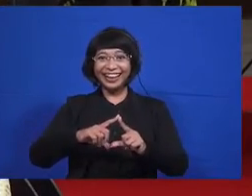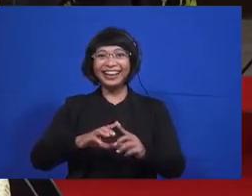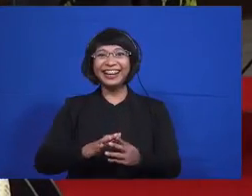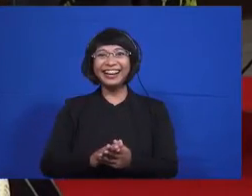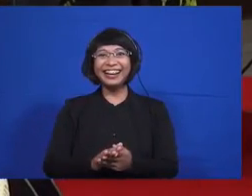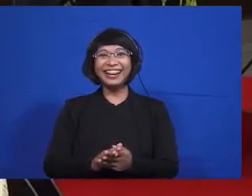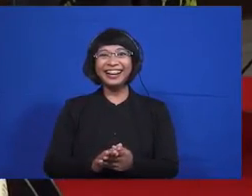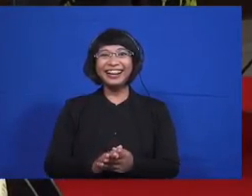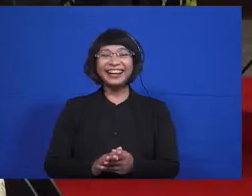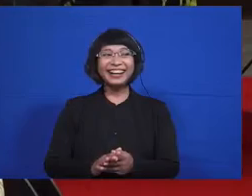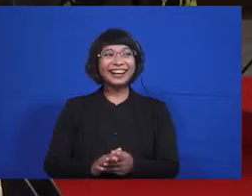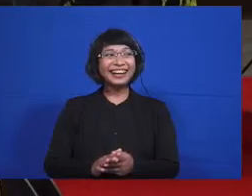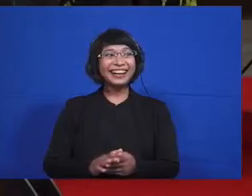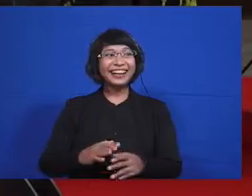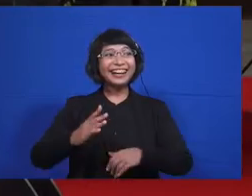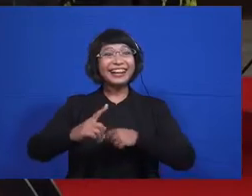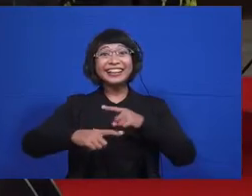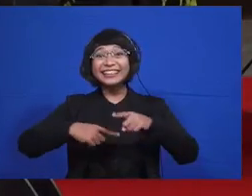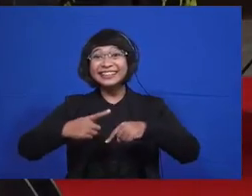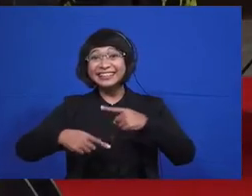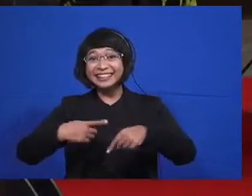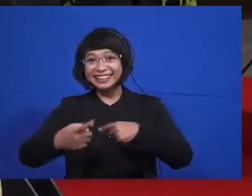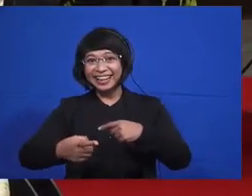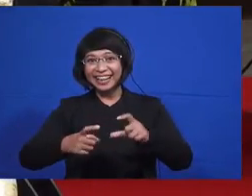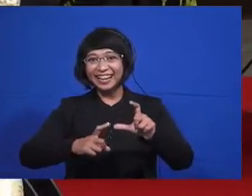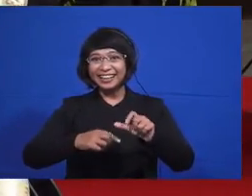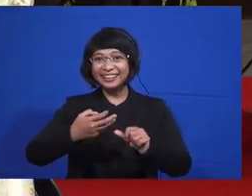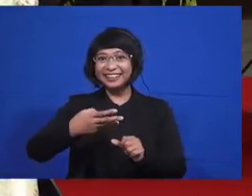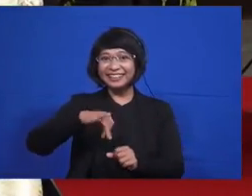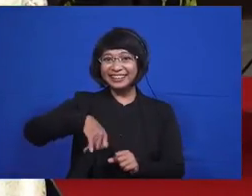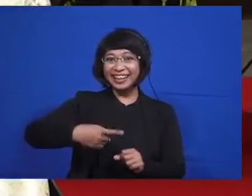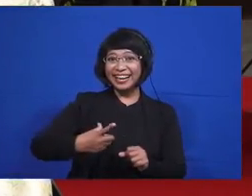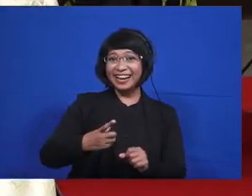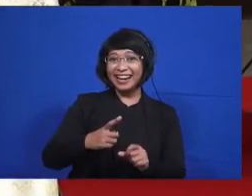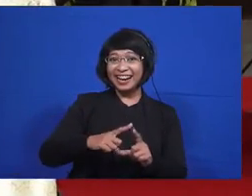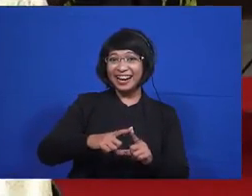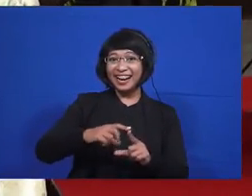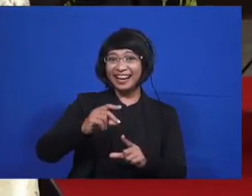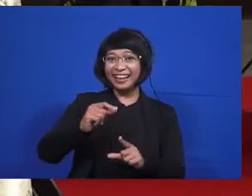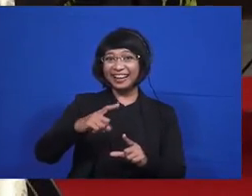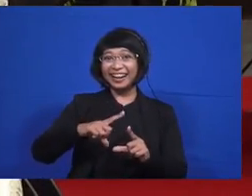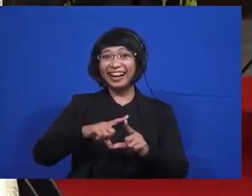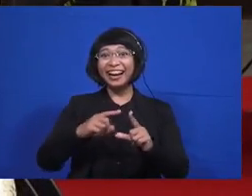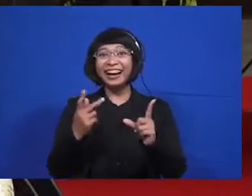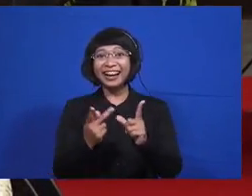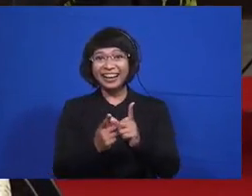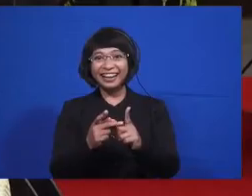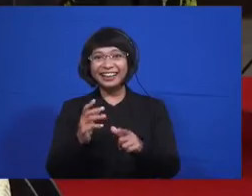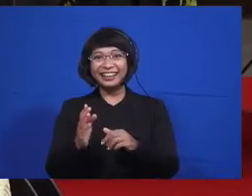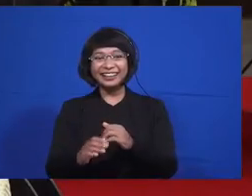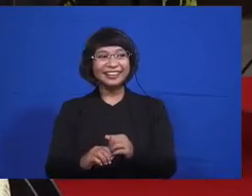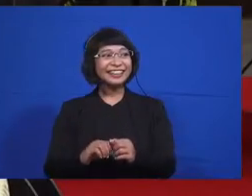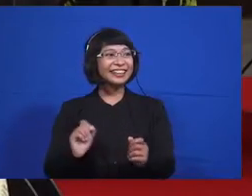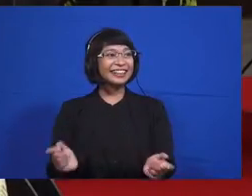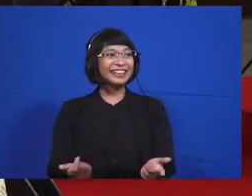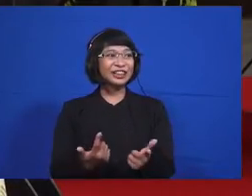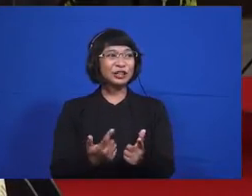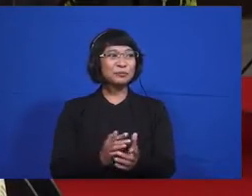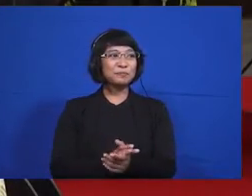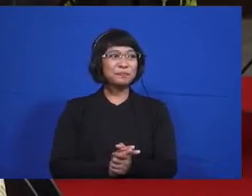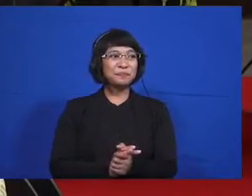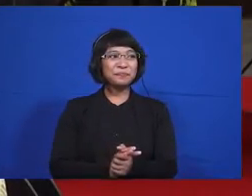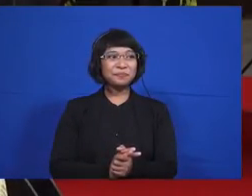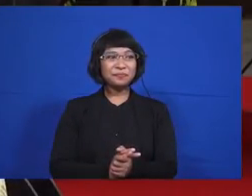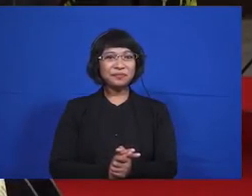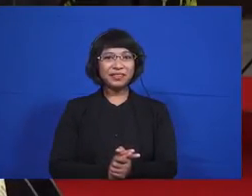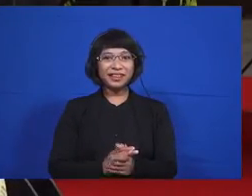Iya. Iya, gitu ya. Nah, diakon pengen diutus kemana toh? Derek, Monsinyur. Eh? Derek